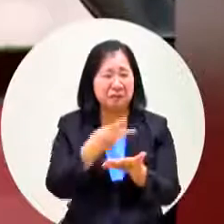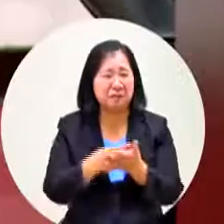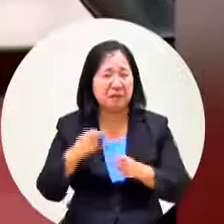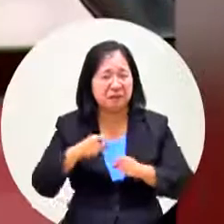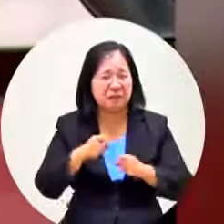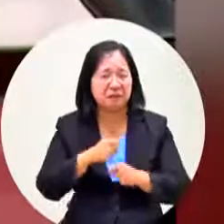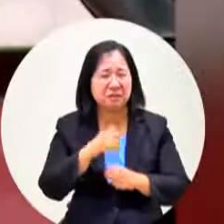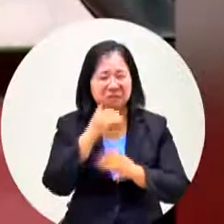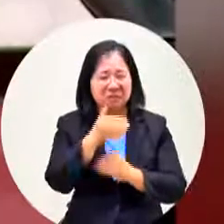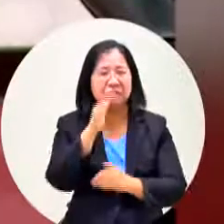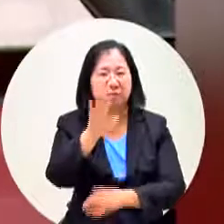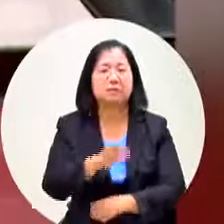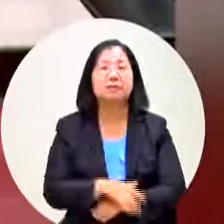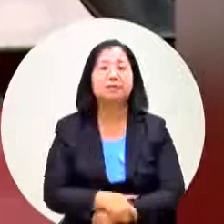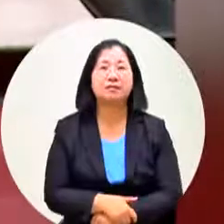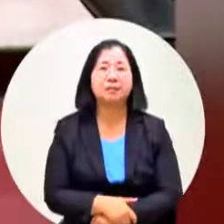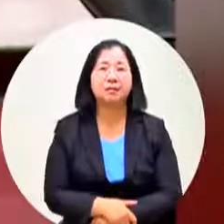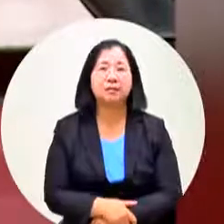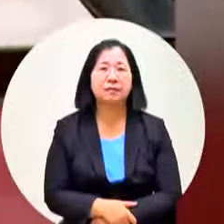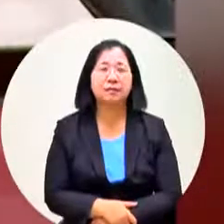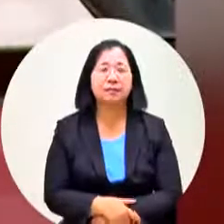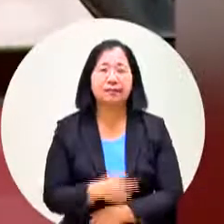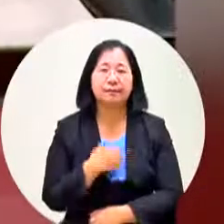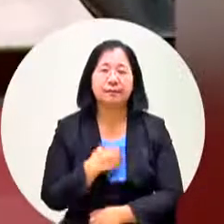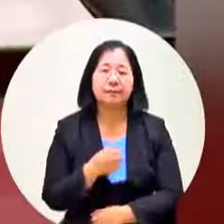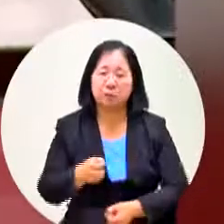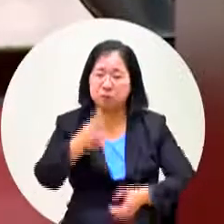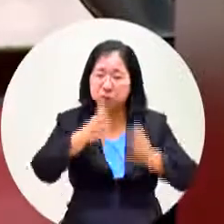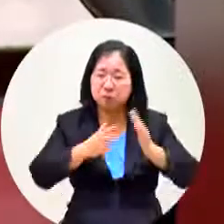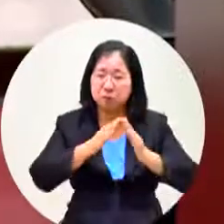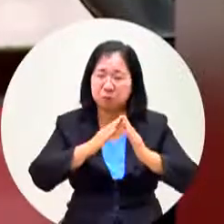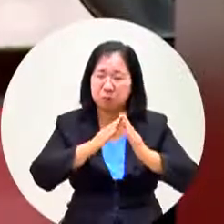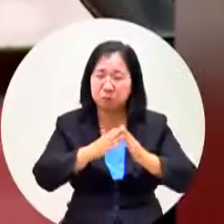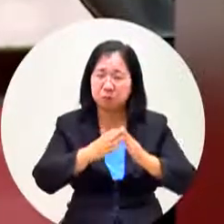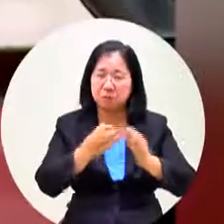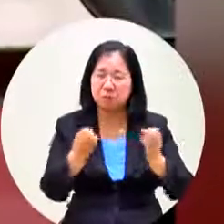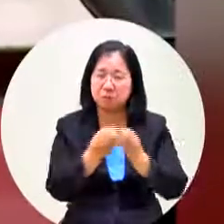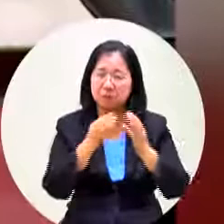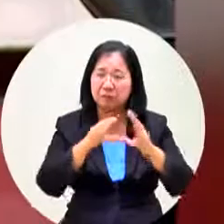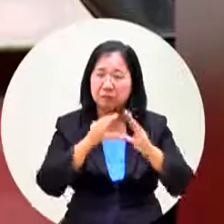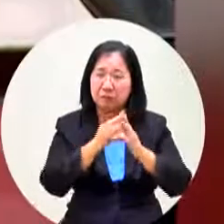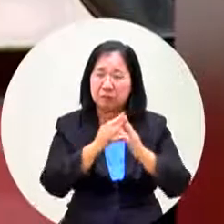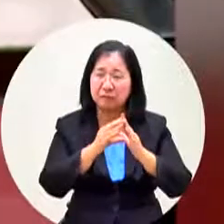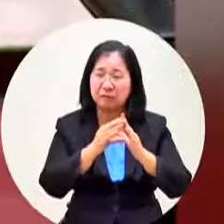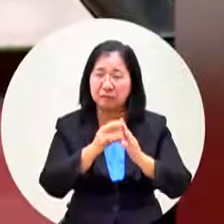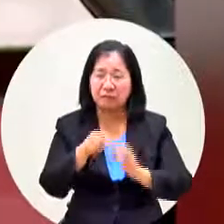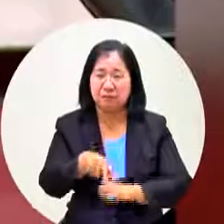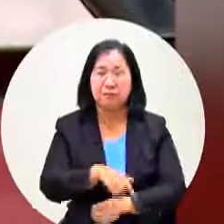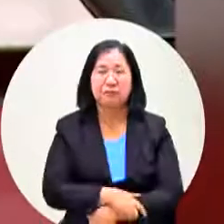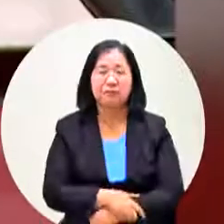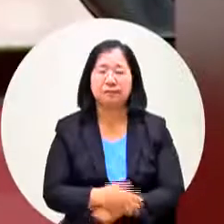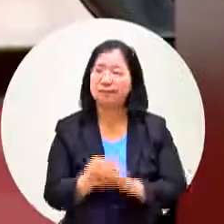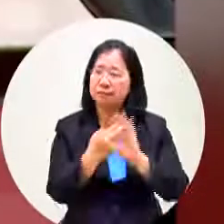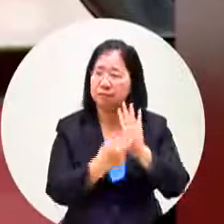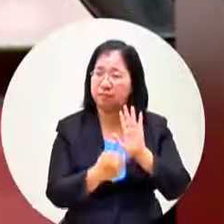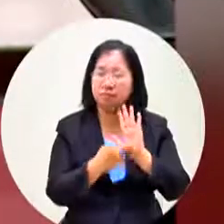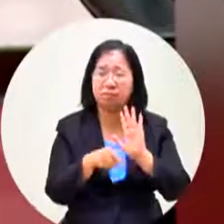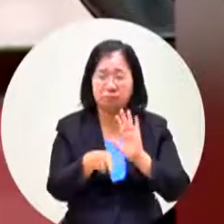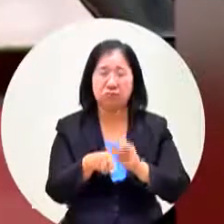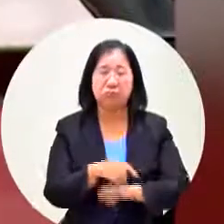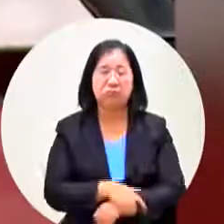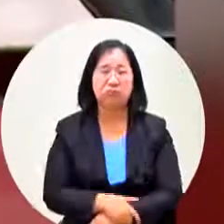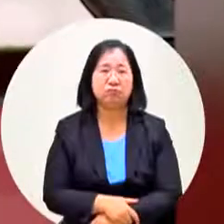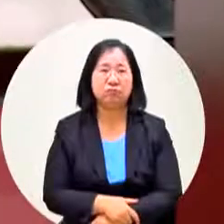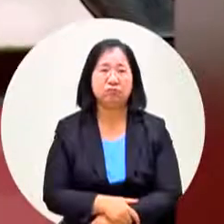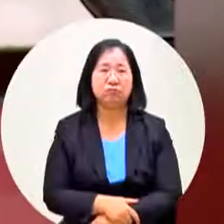厝，啊无法度做其他的使用。啊！你变更计划吼嘛是有限啦吼，所以我来请咱这